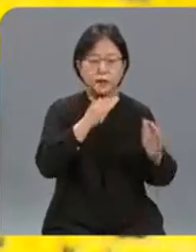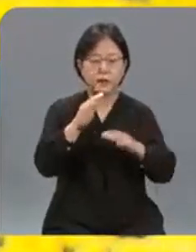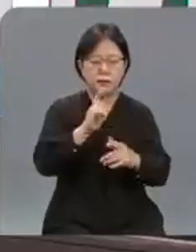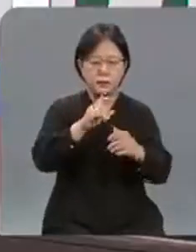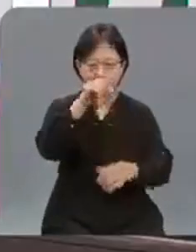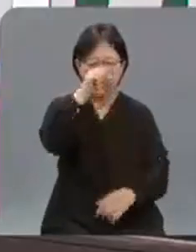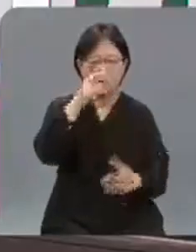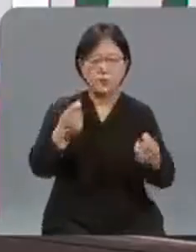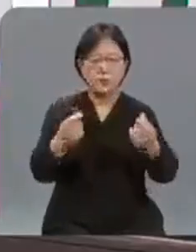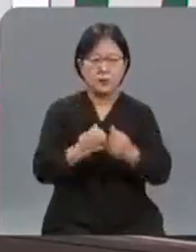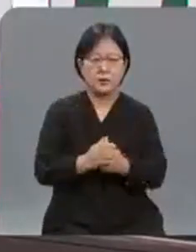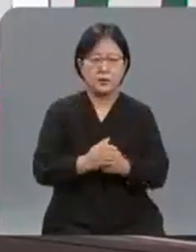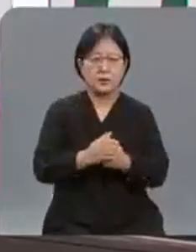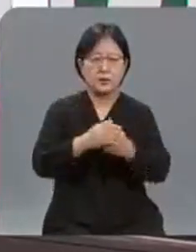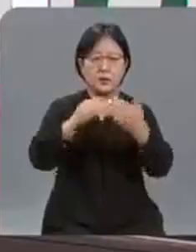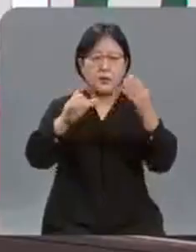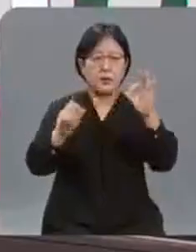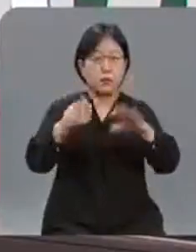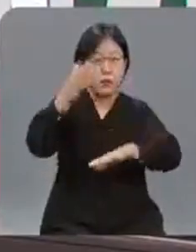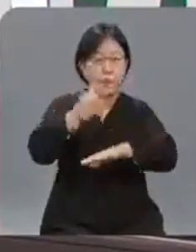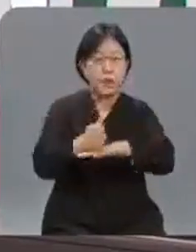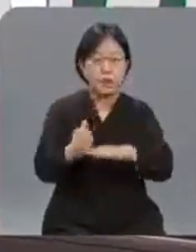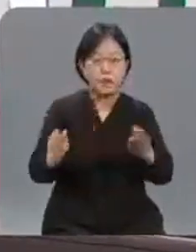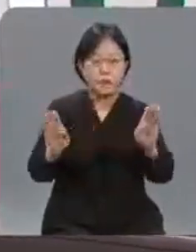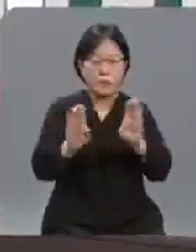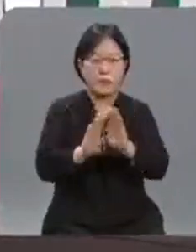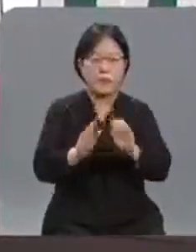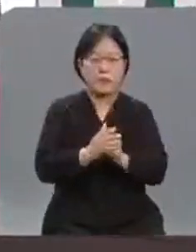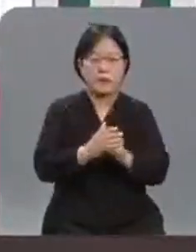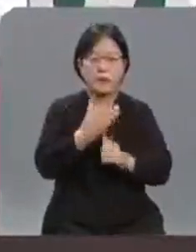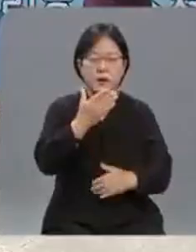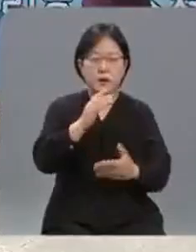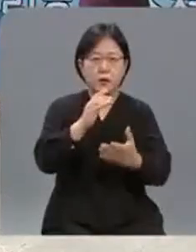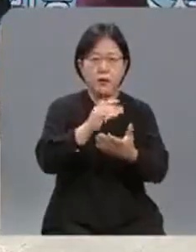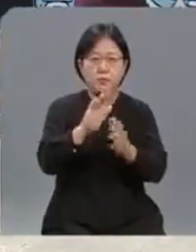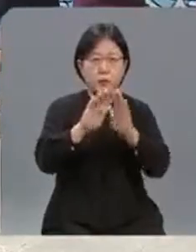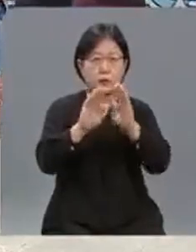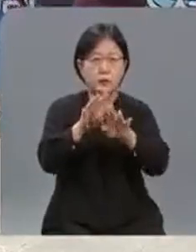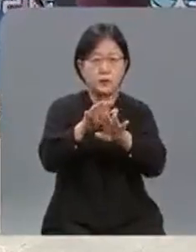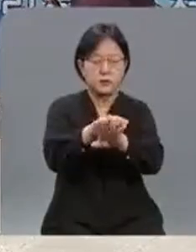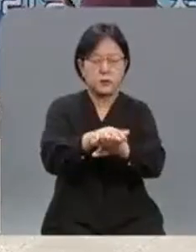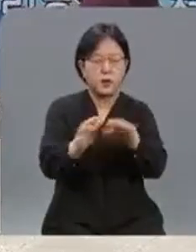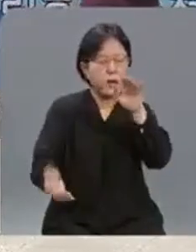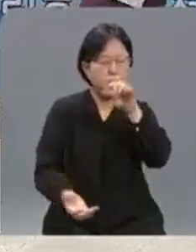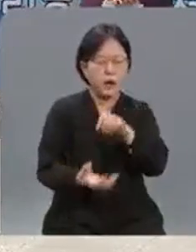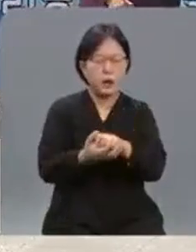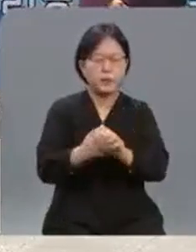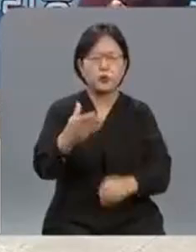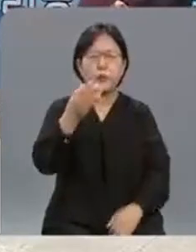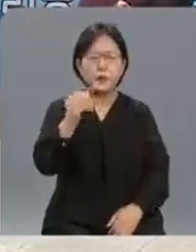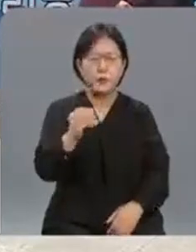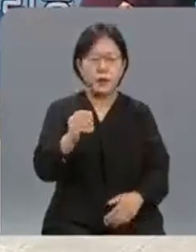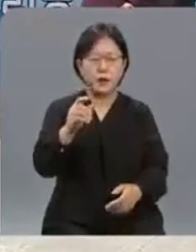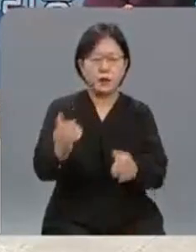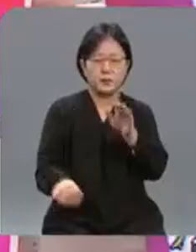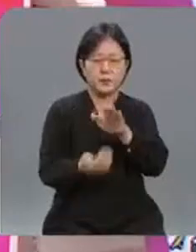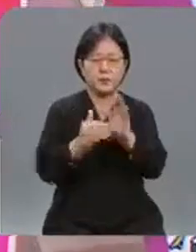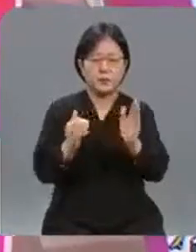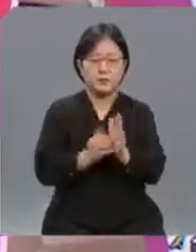좋습니다. 이달 말 폐막을 앞둔 순천만 국제정원 박람회가 누적 관람객 900만 명을